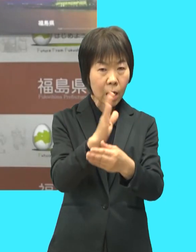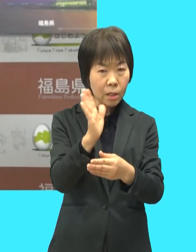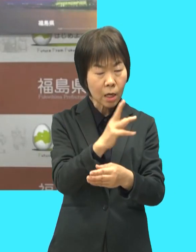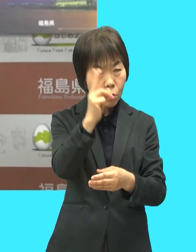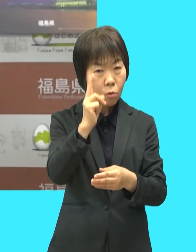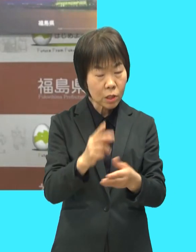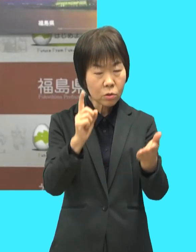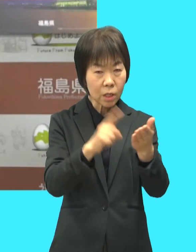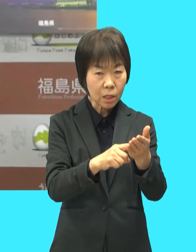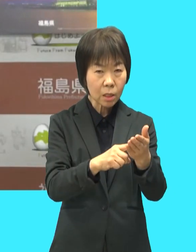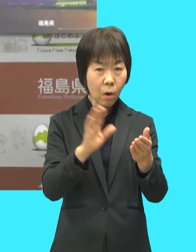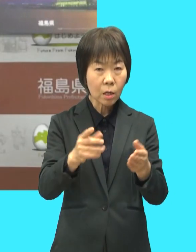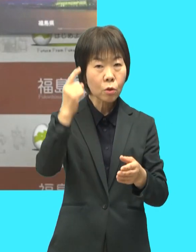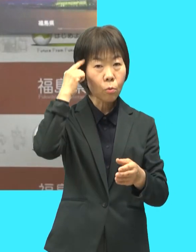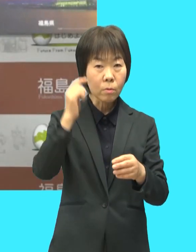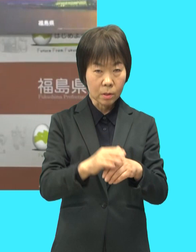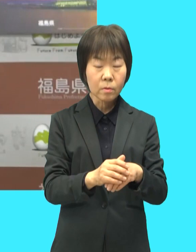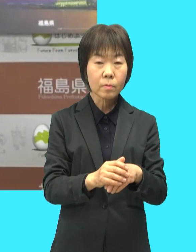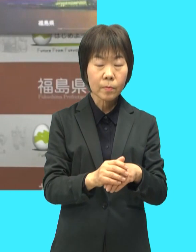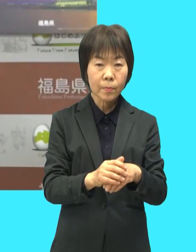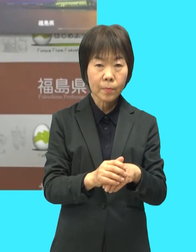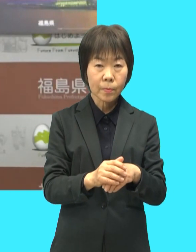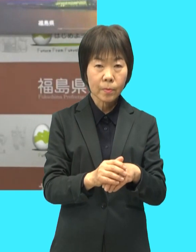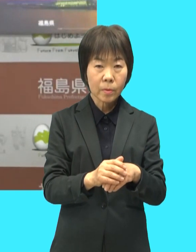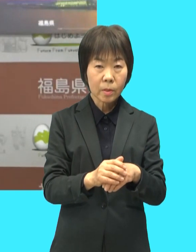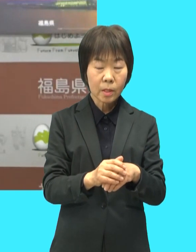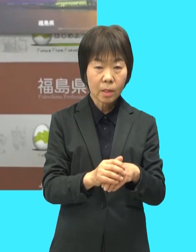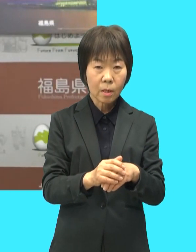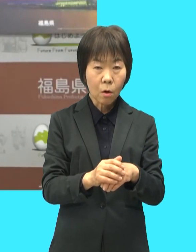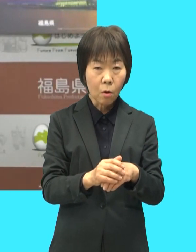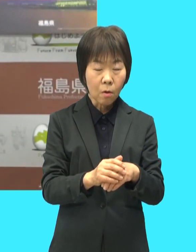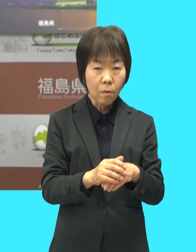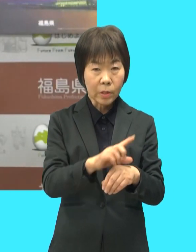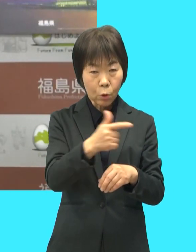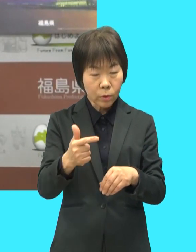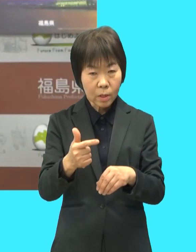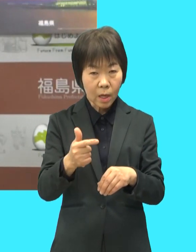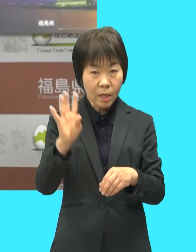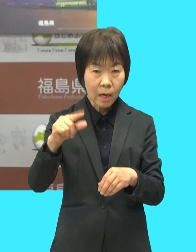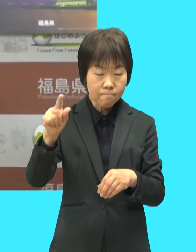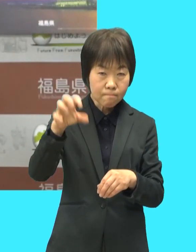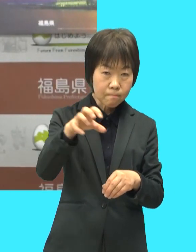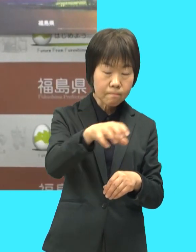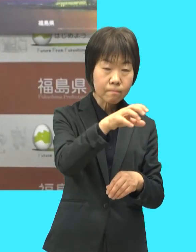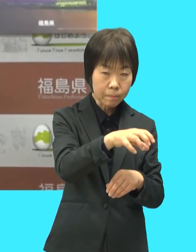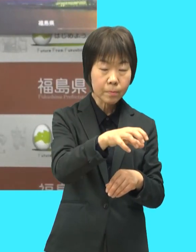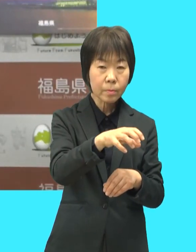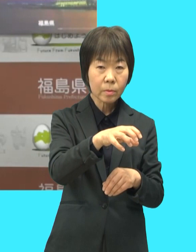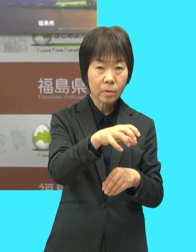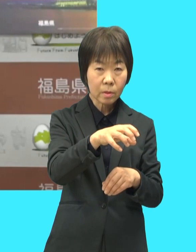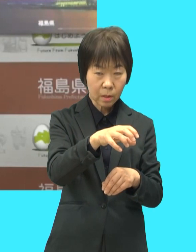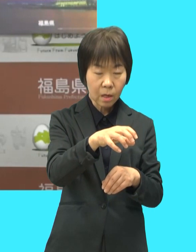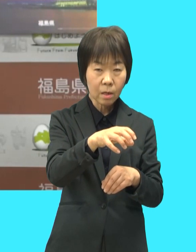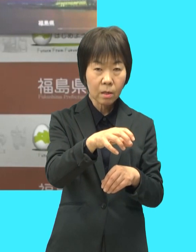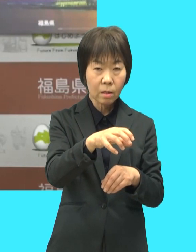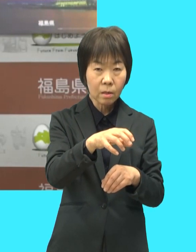というご指摘は多分多々あるんだと思うんですけれども、まあこうやっていろんな各県がこういうふうなことに乗りこういろいろ